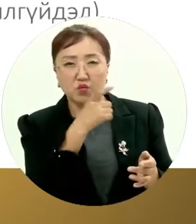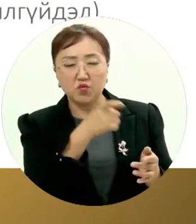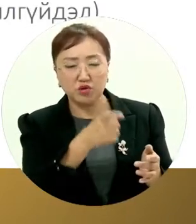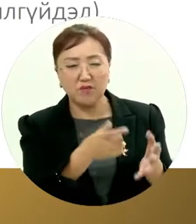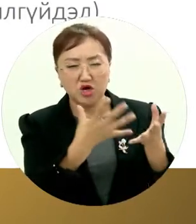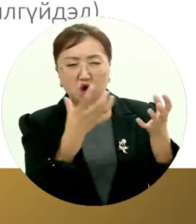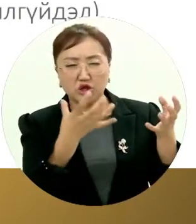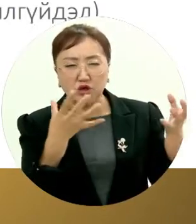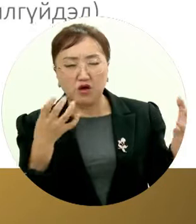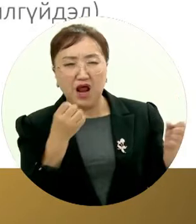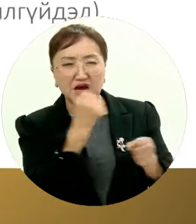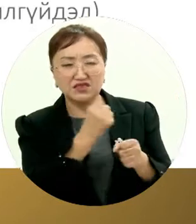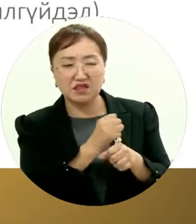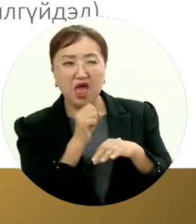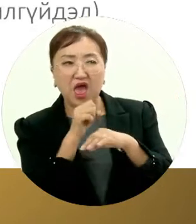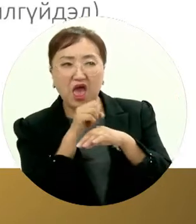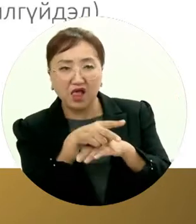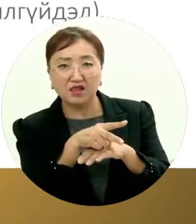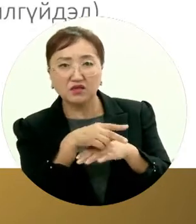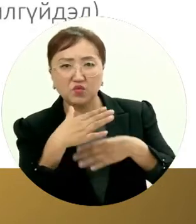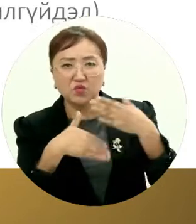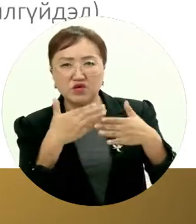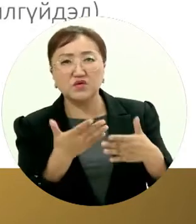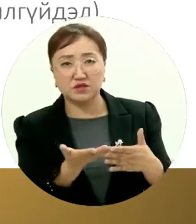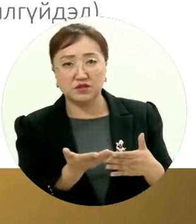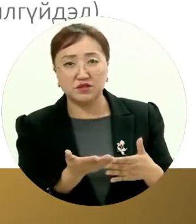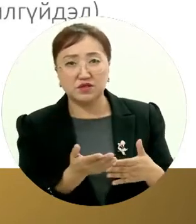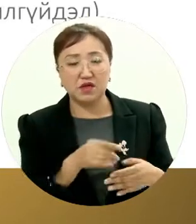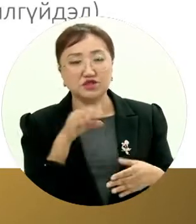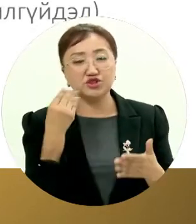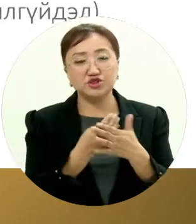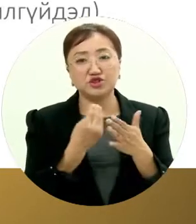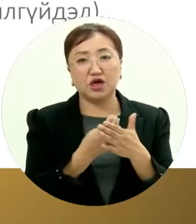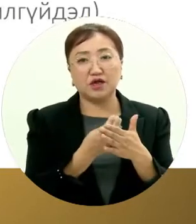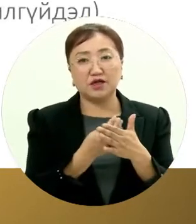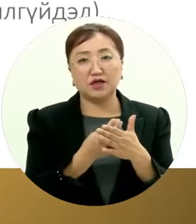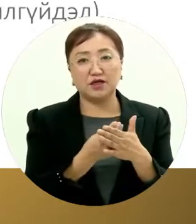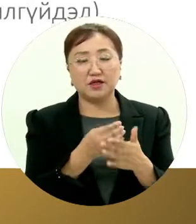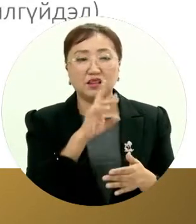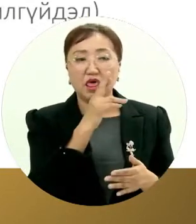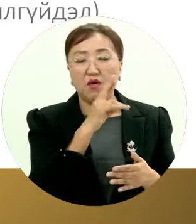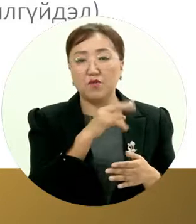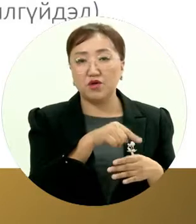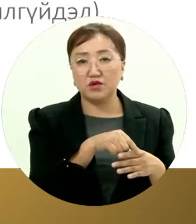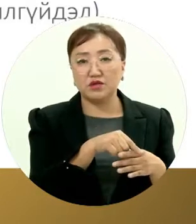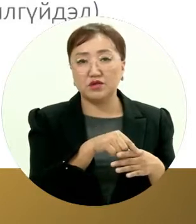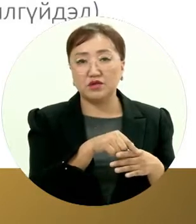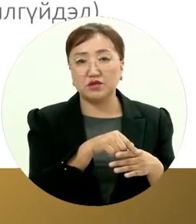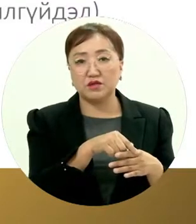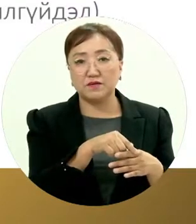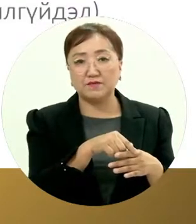олноор маш олноор ажиллаас халагдах юм процесс явагдчихдаг. Энэ нь бол жишээлбэл одоо Японд